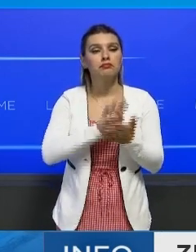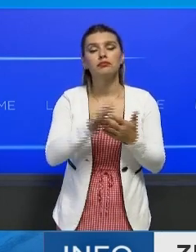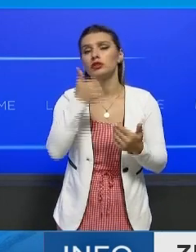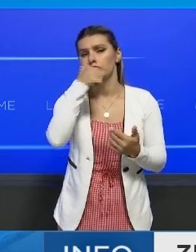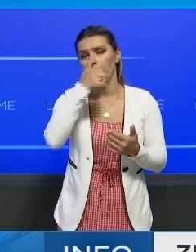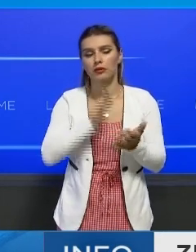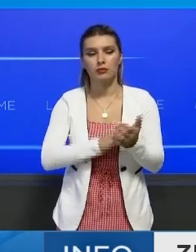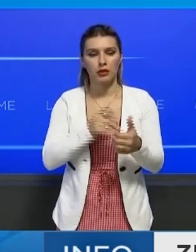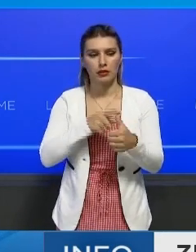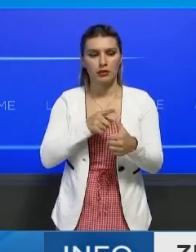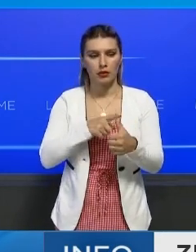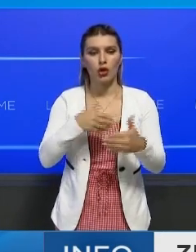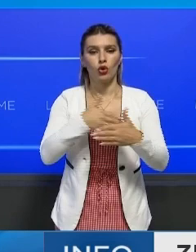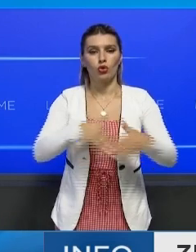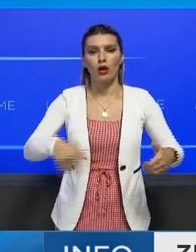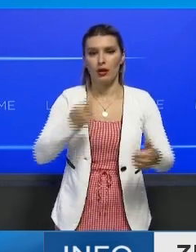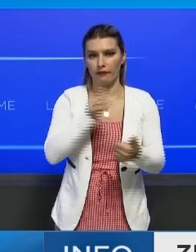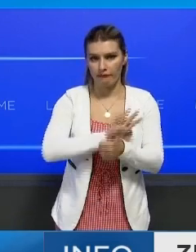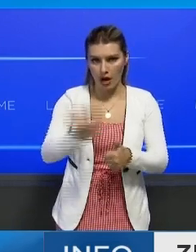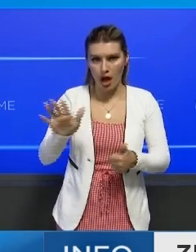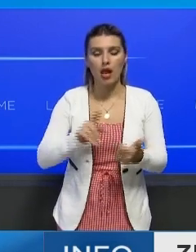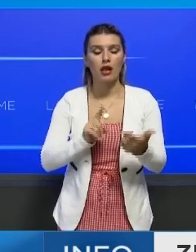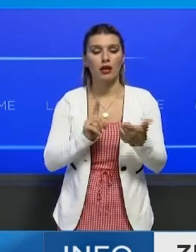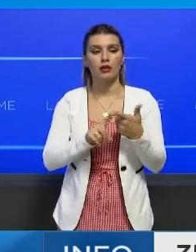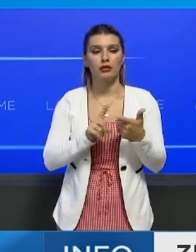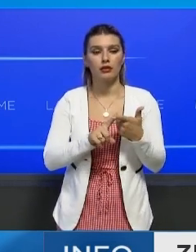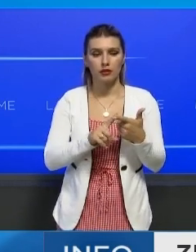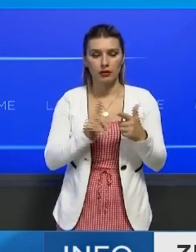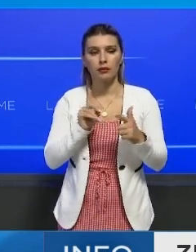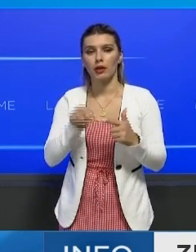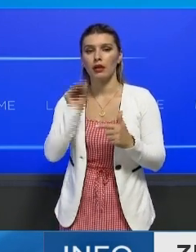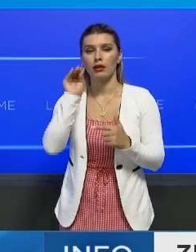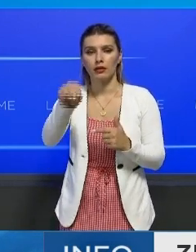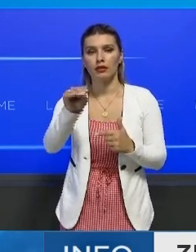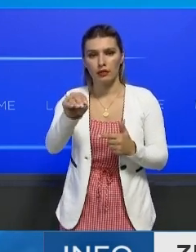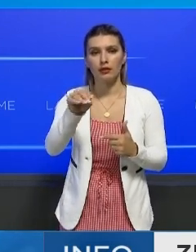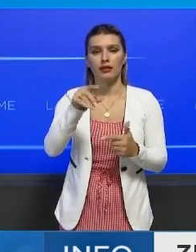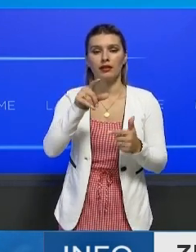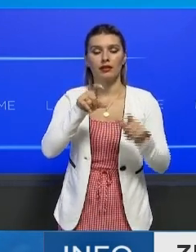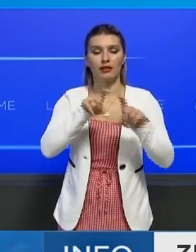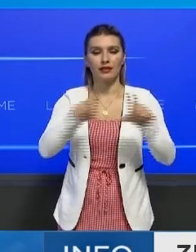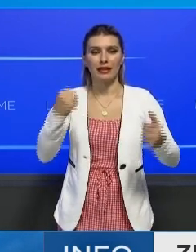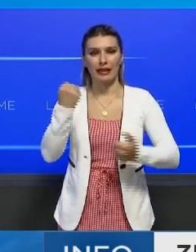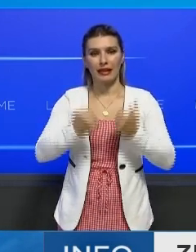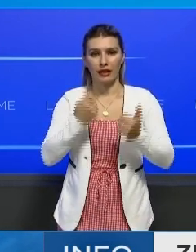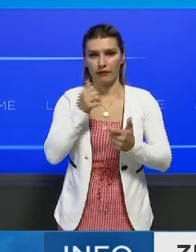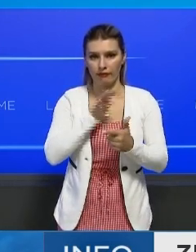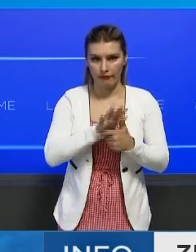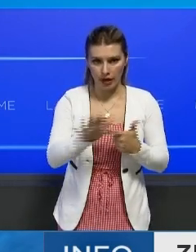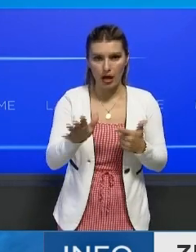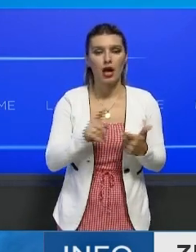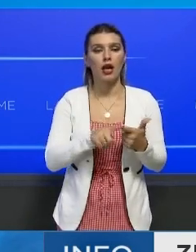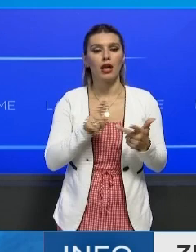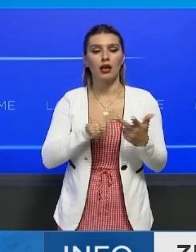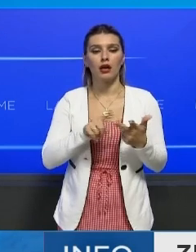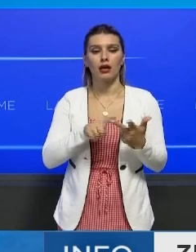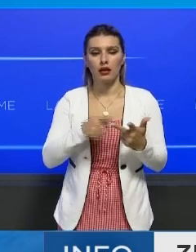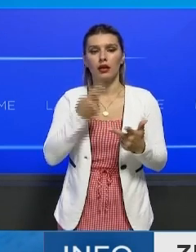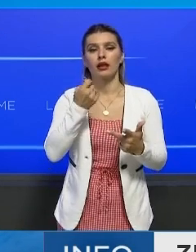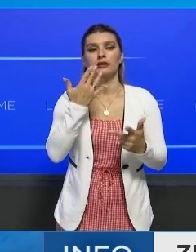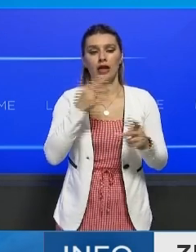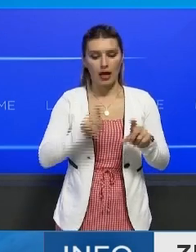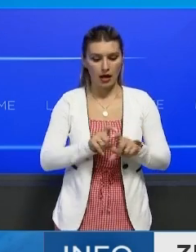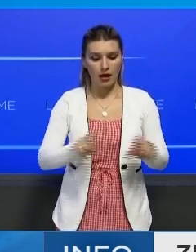janë taksat doganore, taksa administrative në qendrën e regjistrimit të automjetit, tarifën për